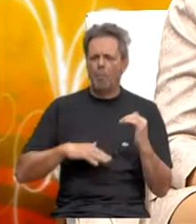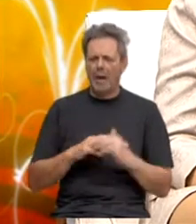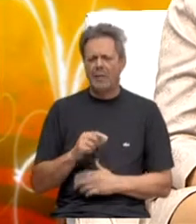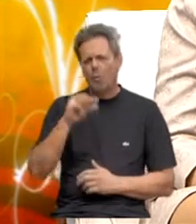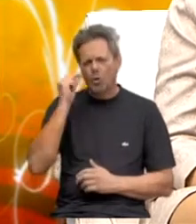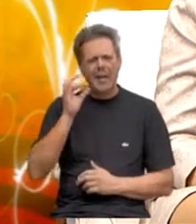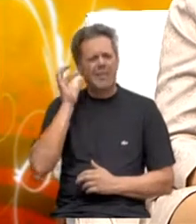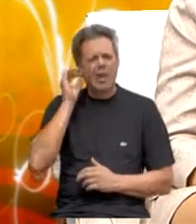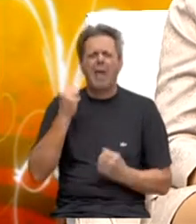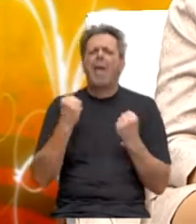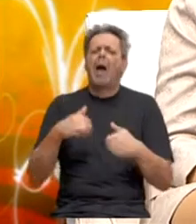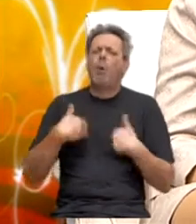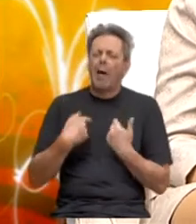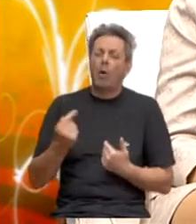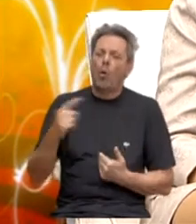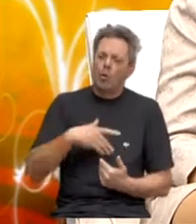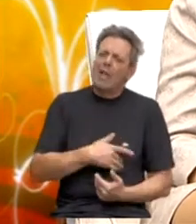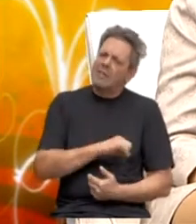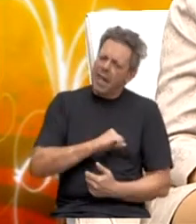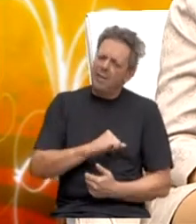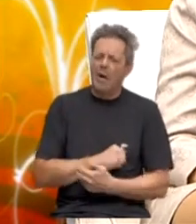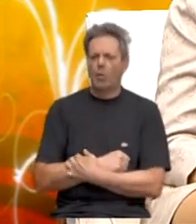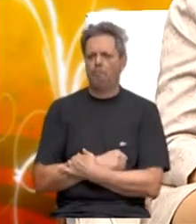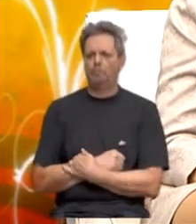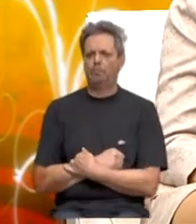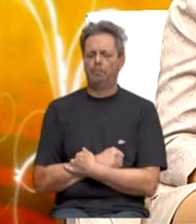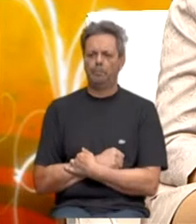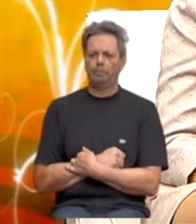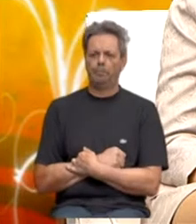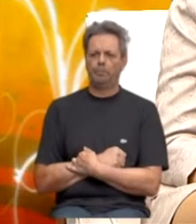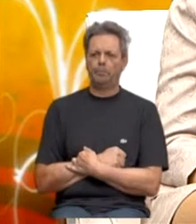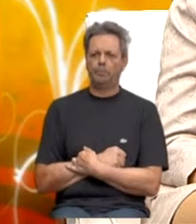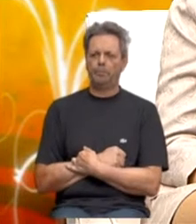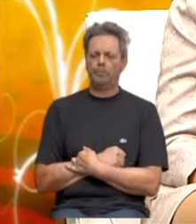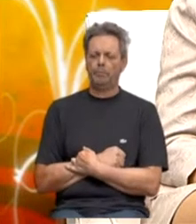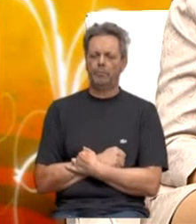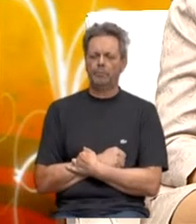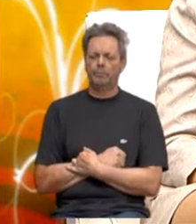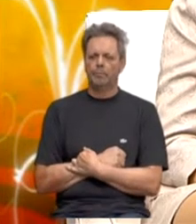vrlo mlade, koji dolaze sa akutnim infarktom miokarda.